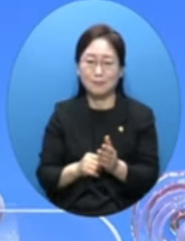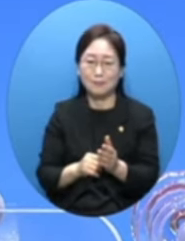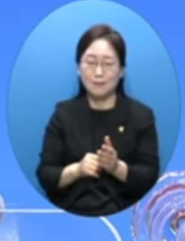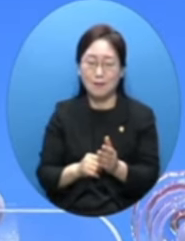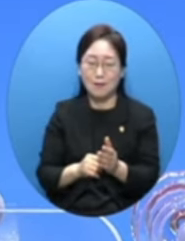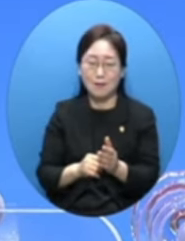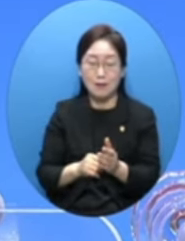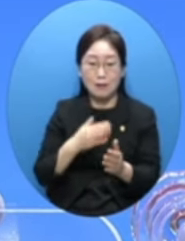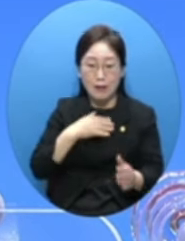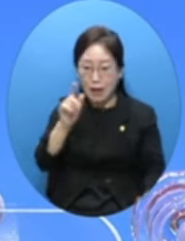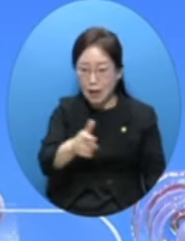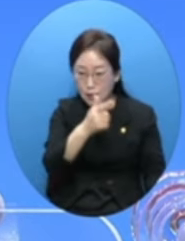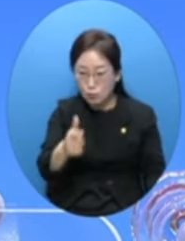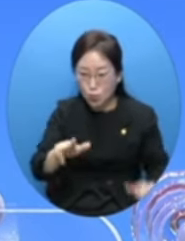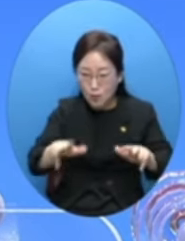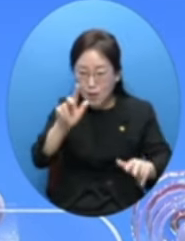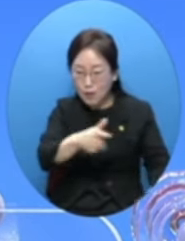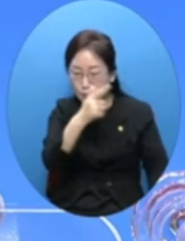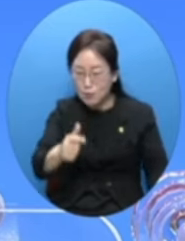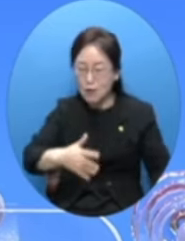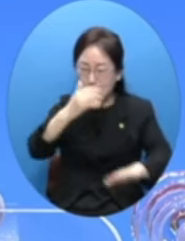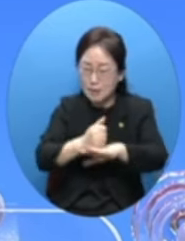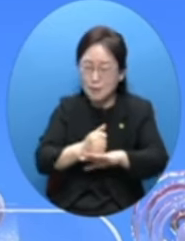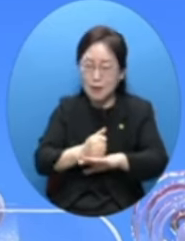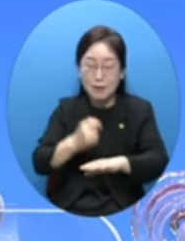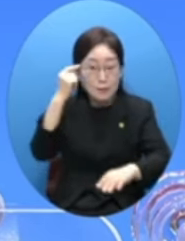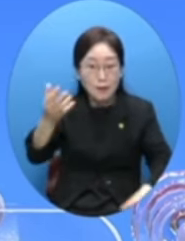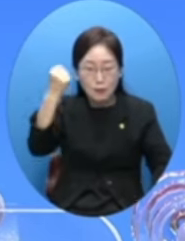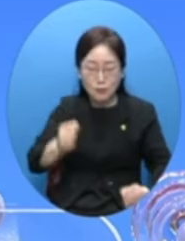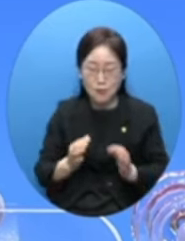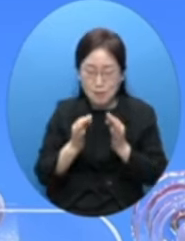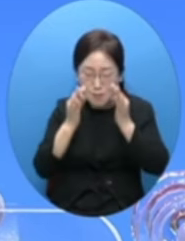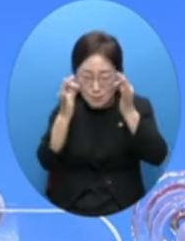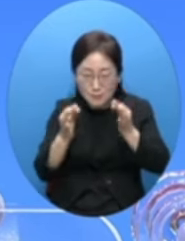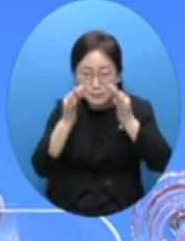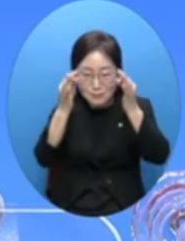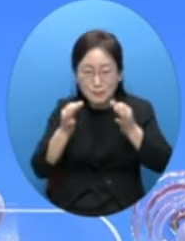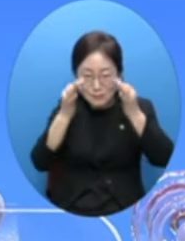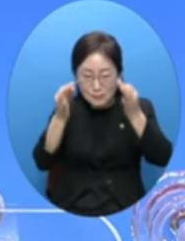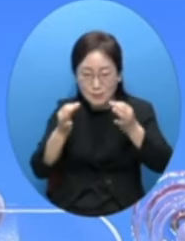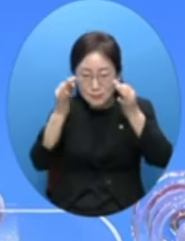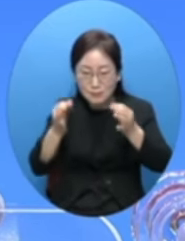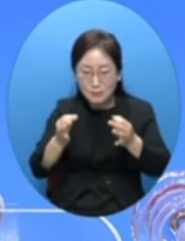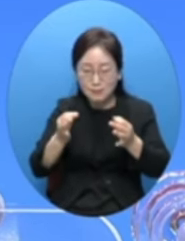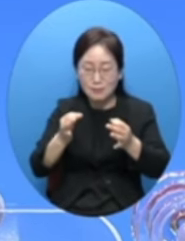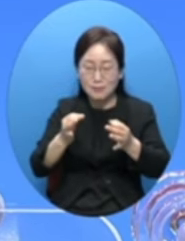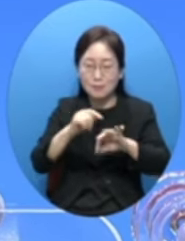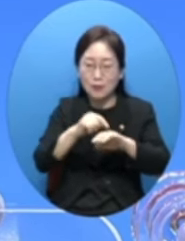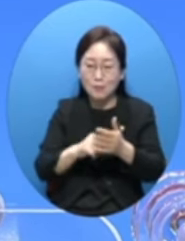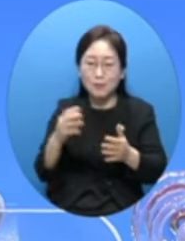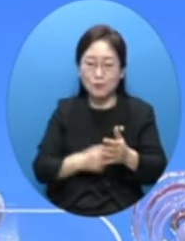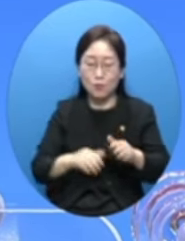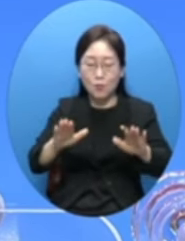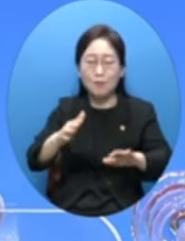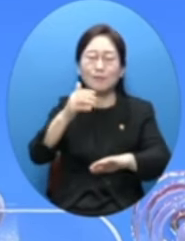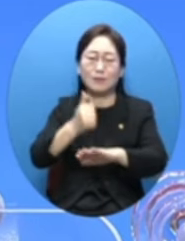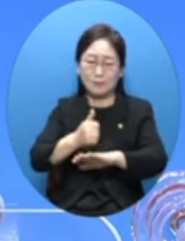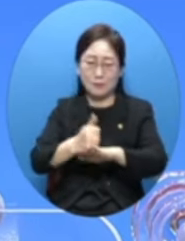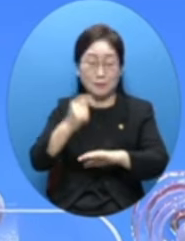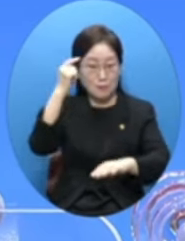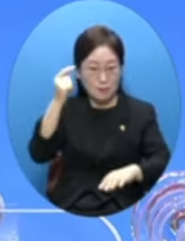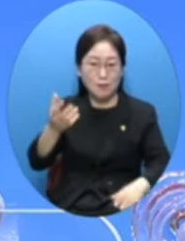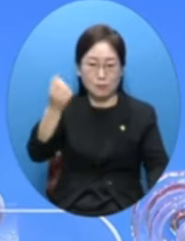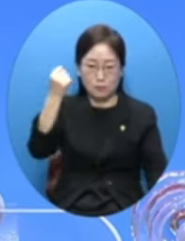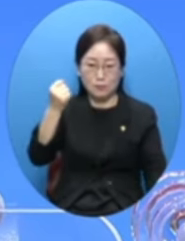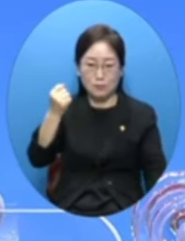하루가 자기 마지막 날 같기 때문에 온 힘을 기울여 사역하는 열정을 가지고 오늘이 마지막이라고 할것 같은